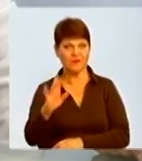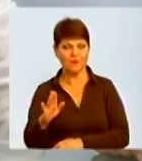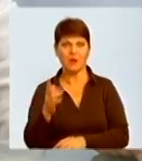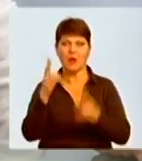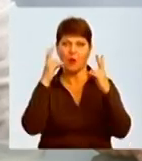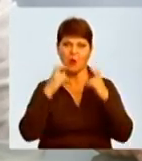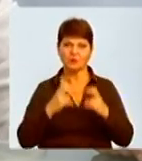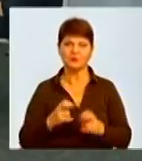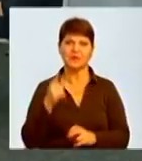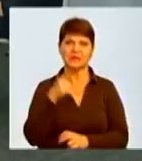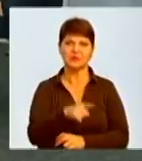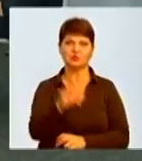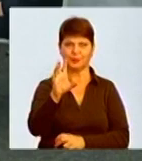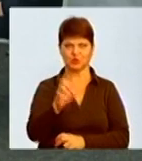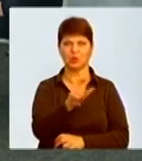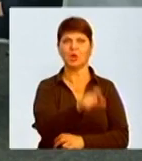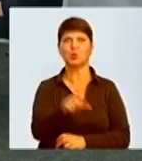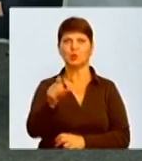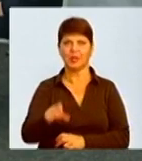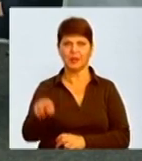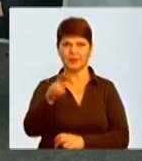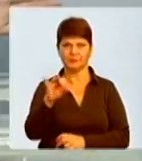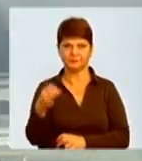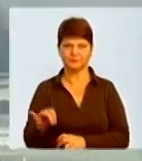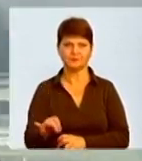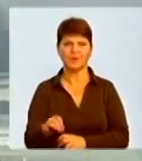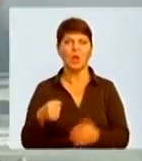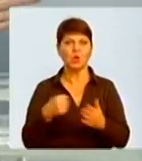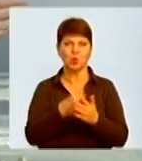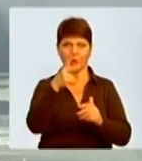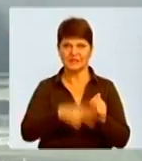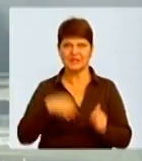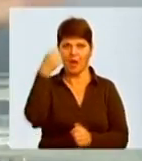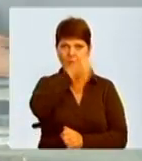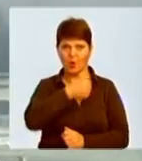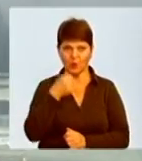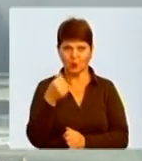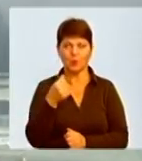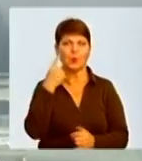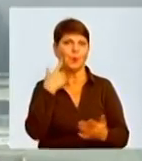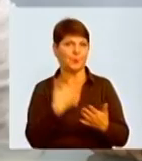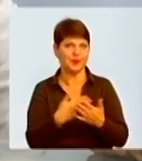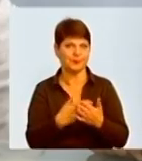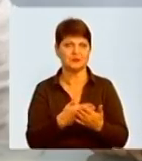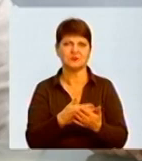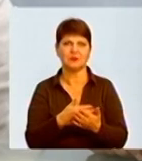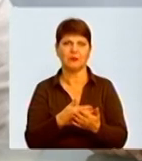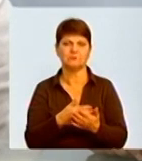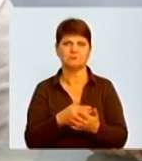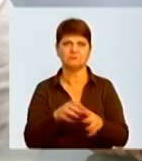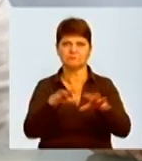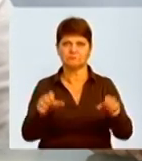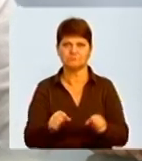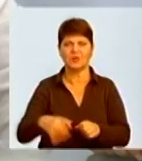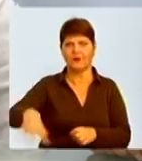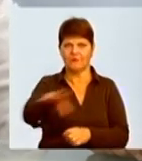ніж 1500 людей. Тобто до кінця року десь, да, так, приблизно ми маємо охопити повністю все. Враховуючи